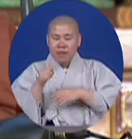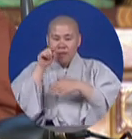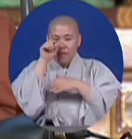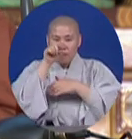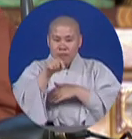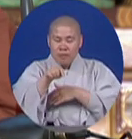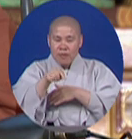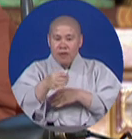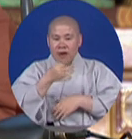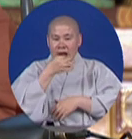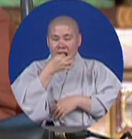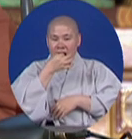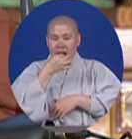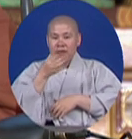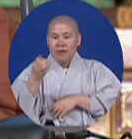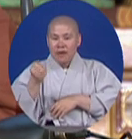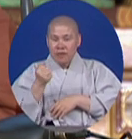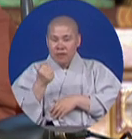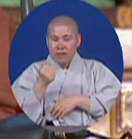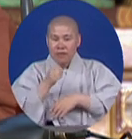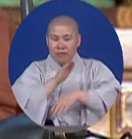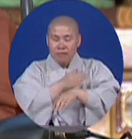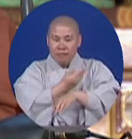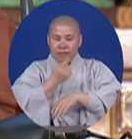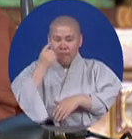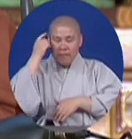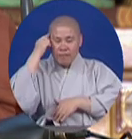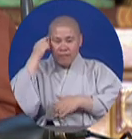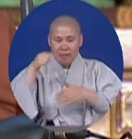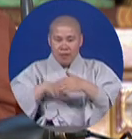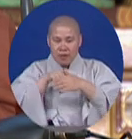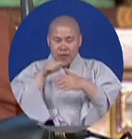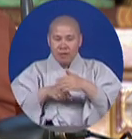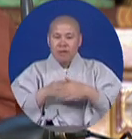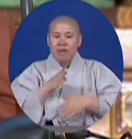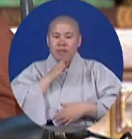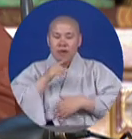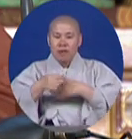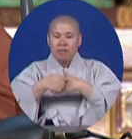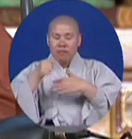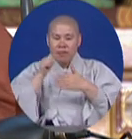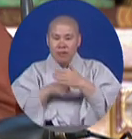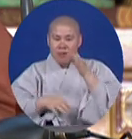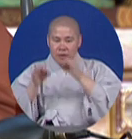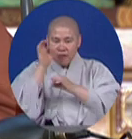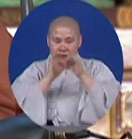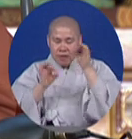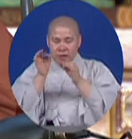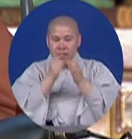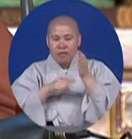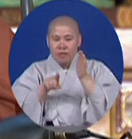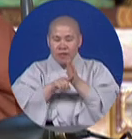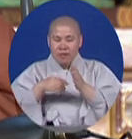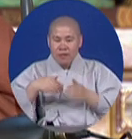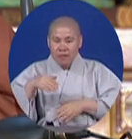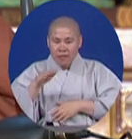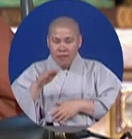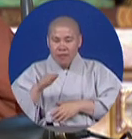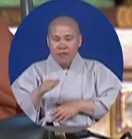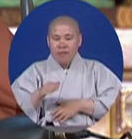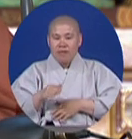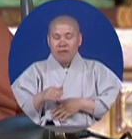밖으로 욕심내던 그 망상이 안으로 참마음 찾으러 들어가요. 이것도